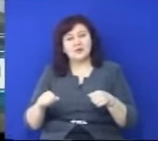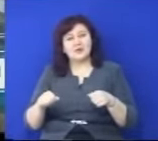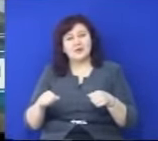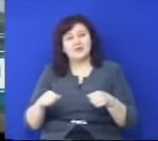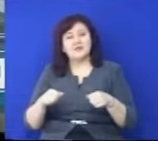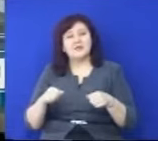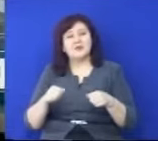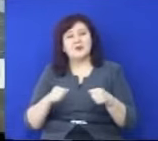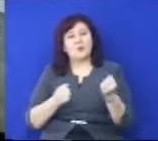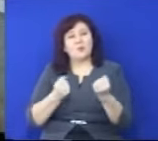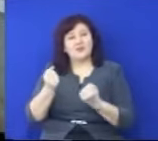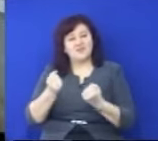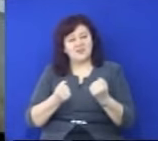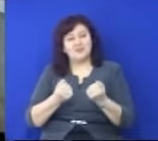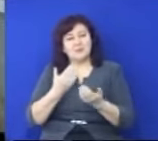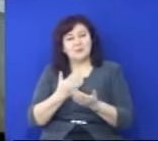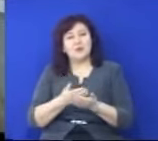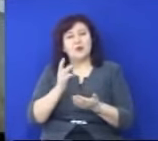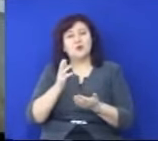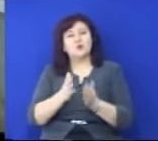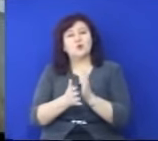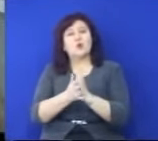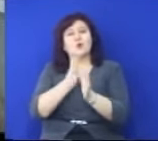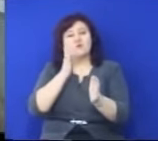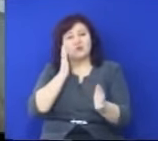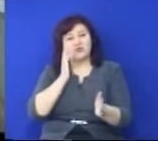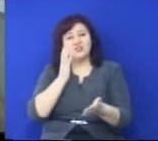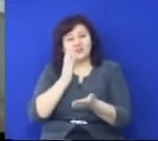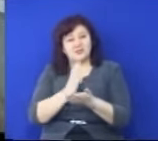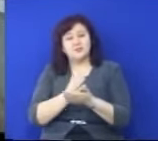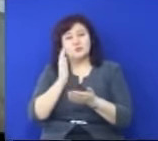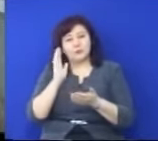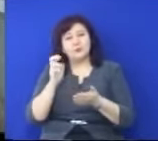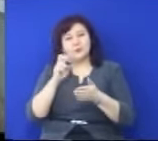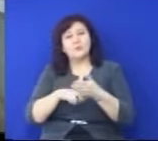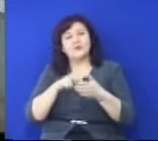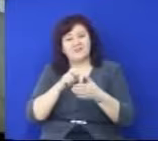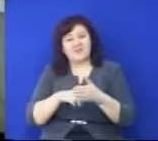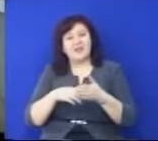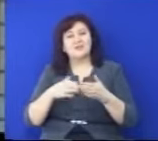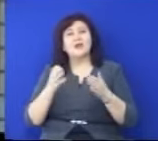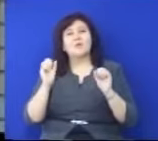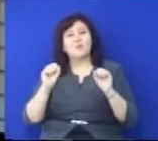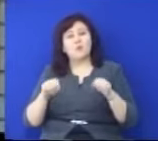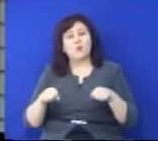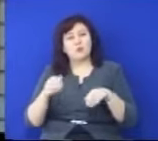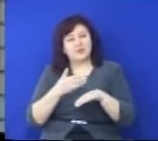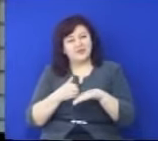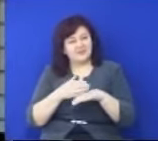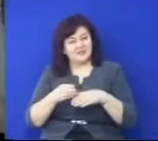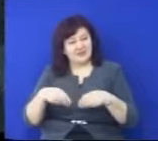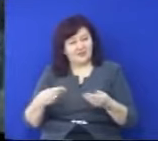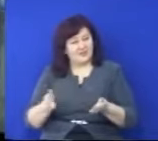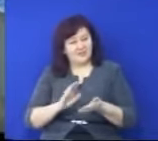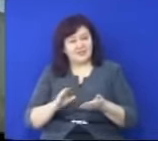атқарушы орган кезектегілердің тұрғын үй алу үшін төлем қабілет нақтылауда. Мысалы, мына үйді алып қарасақ, мұның көлемі 70 мың теңге.